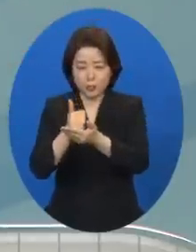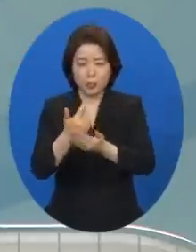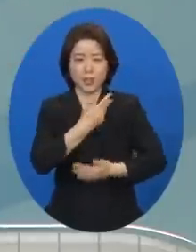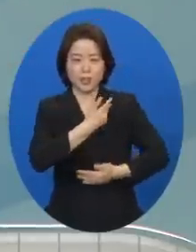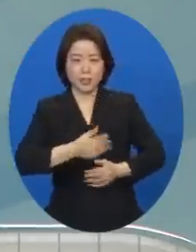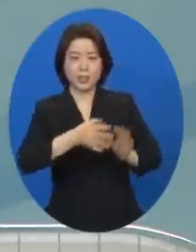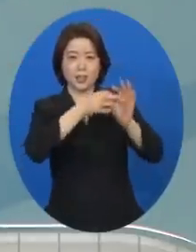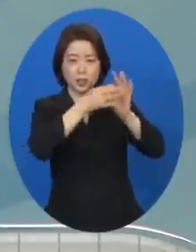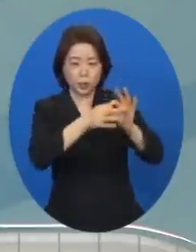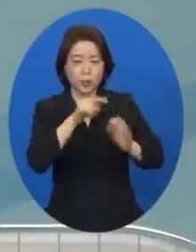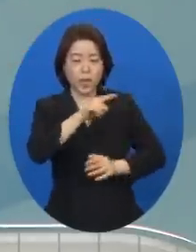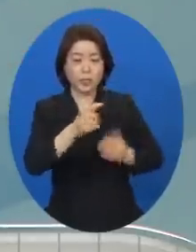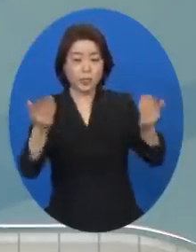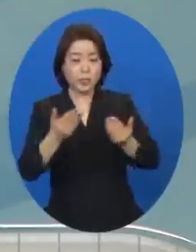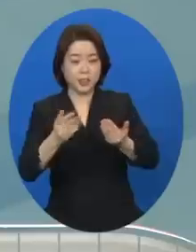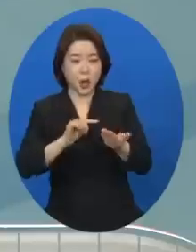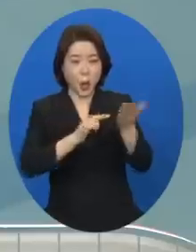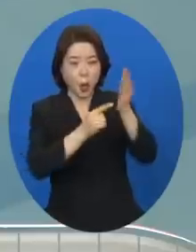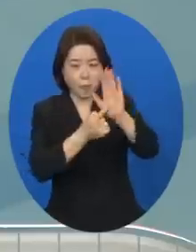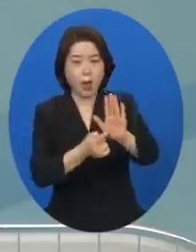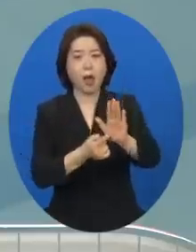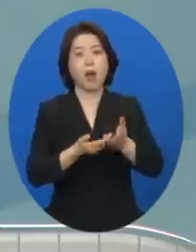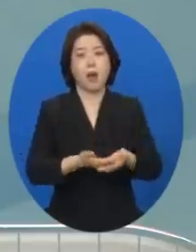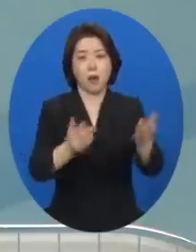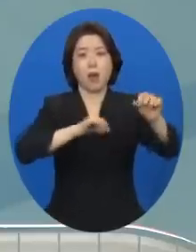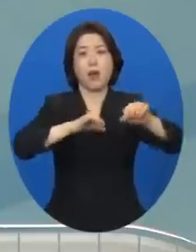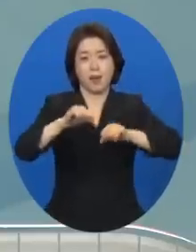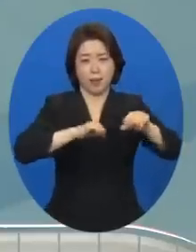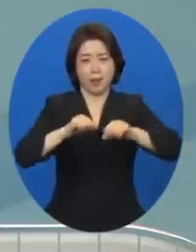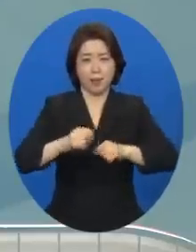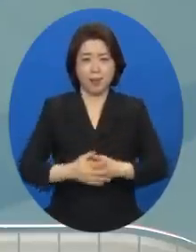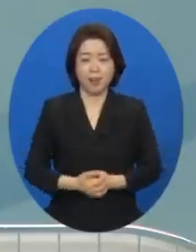통하여 그 일을 하실 거라는 거예요